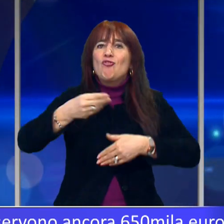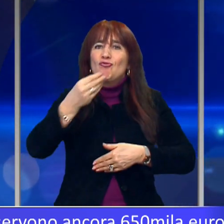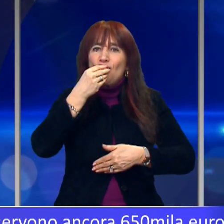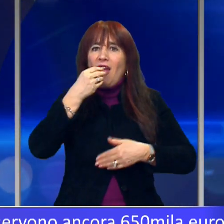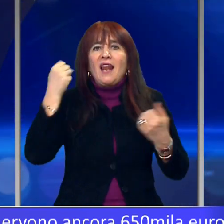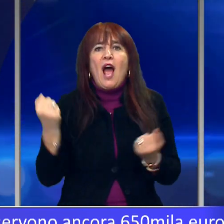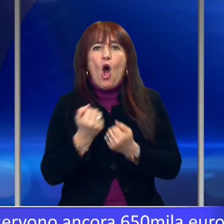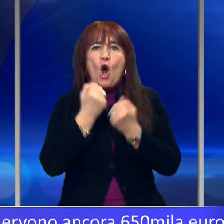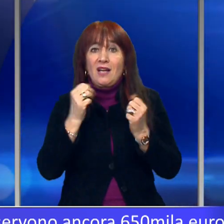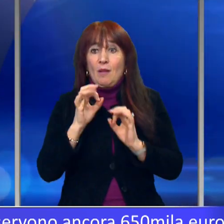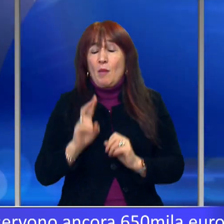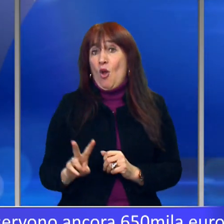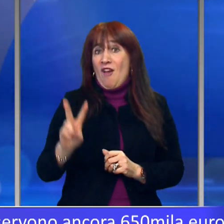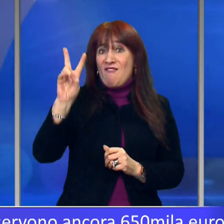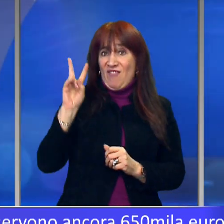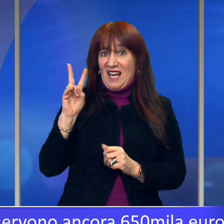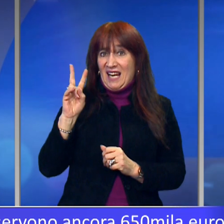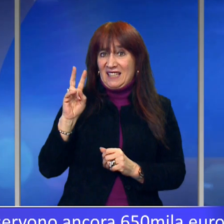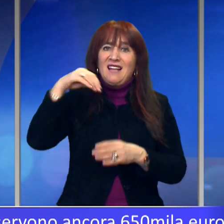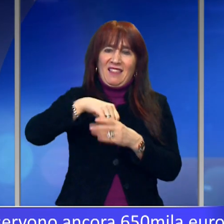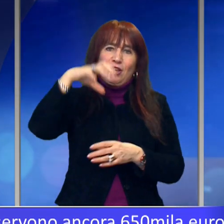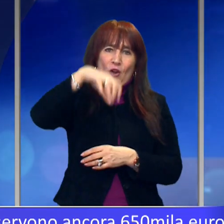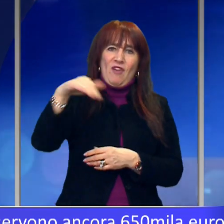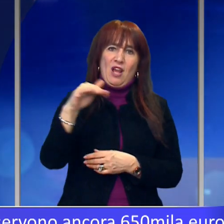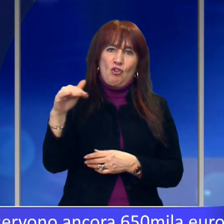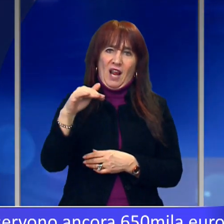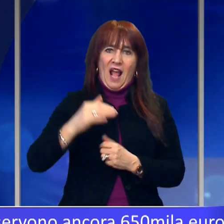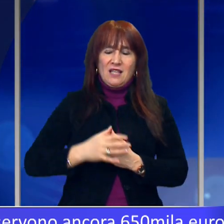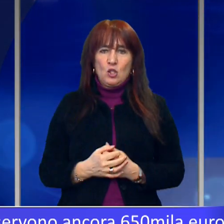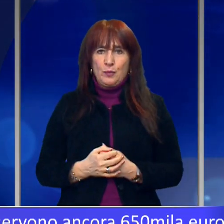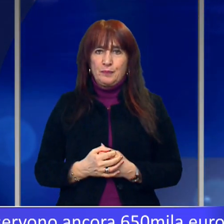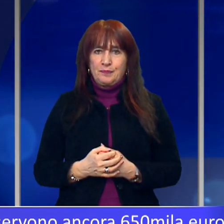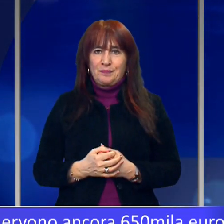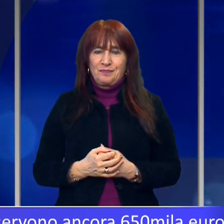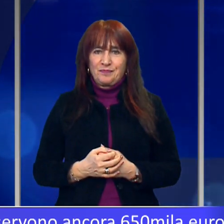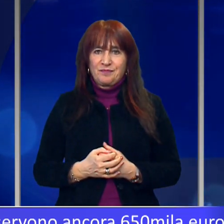organizzata venerdì sera al Villaggio del Ragazzo